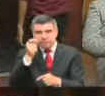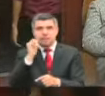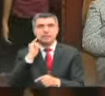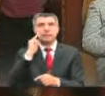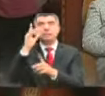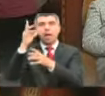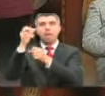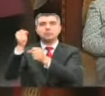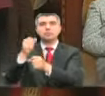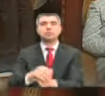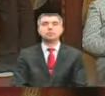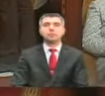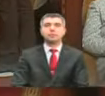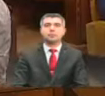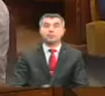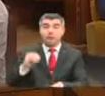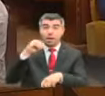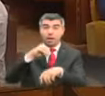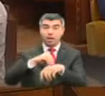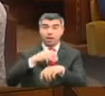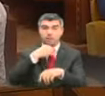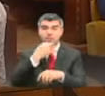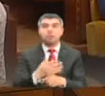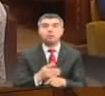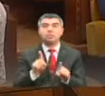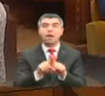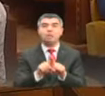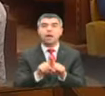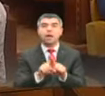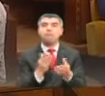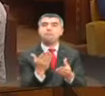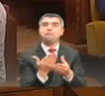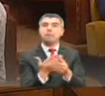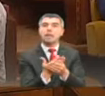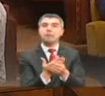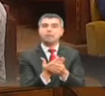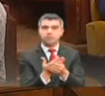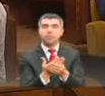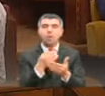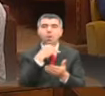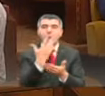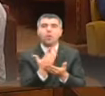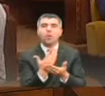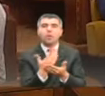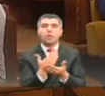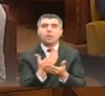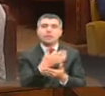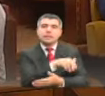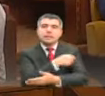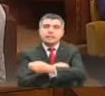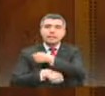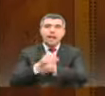الله. وعلى مستوى قضية الوحدة الوطنية والترابية، تجدد